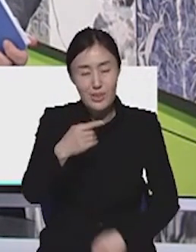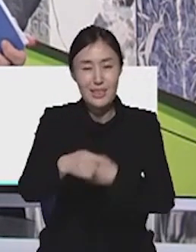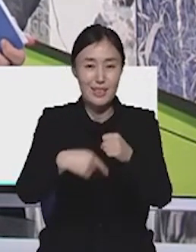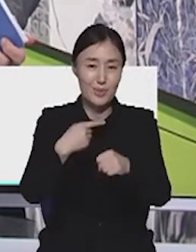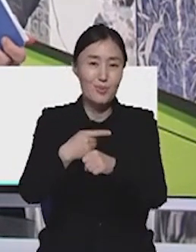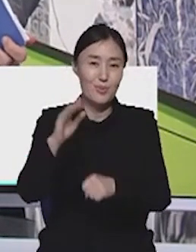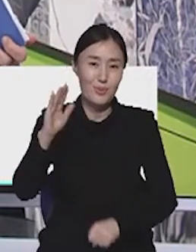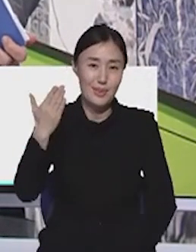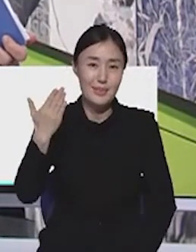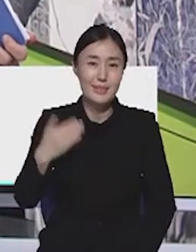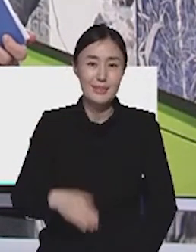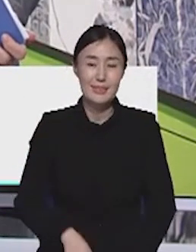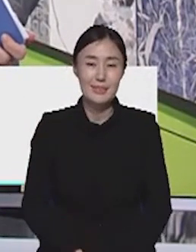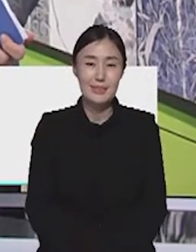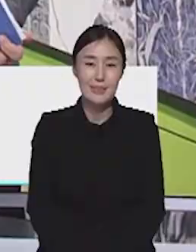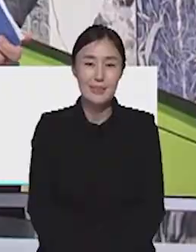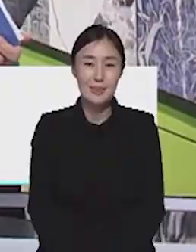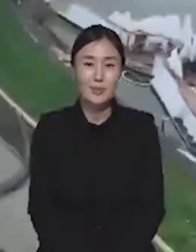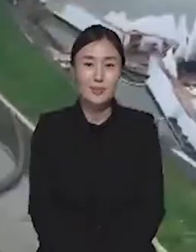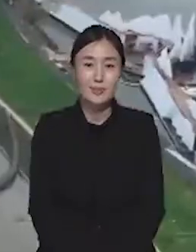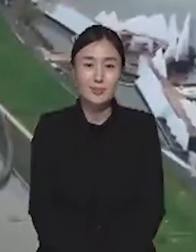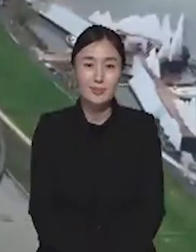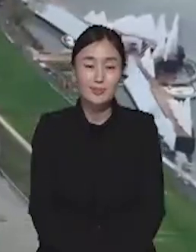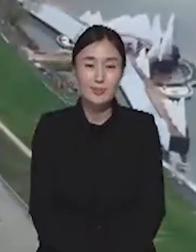기자가 취재했습니다.